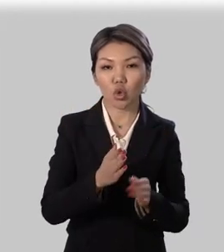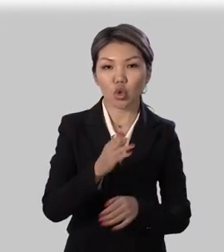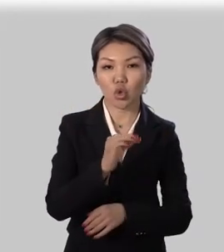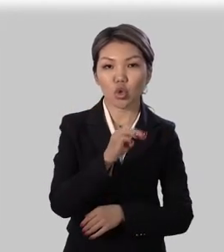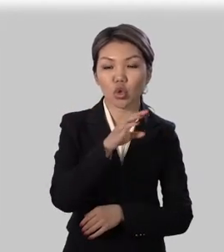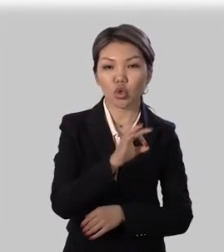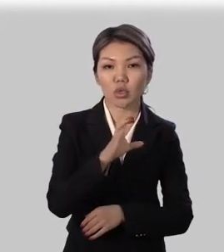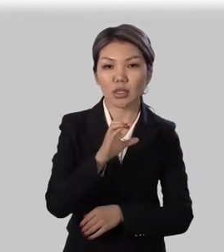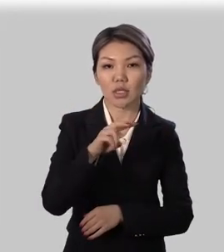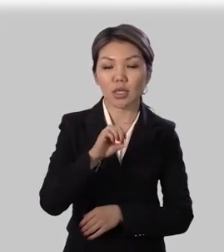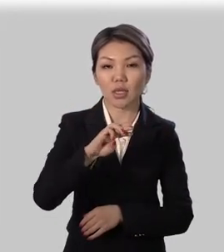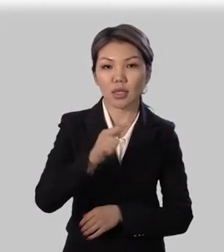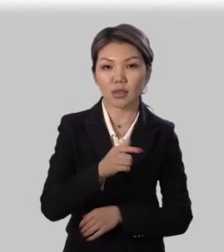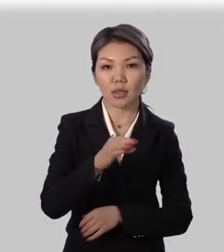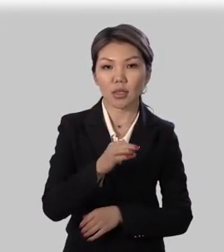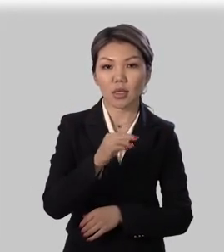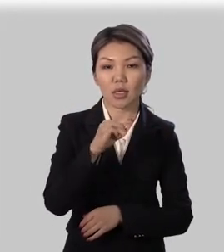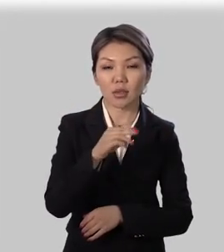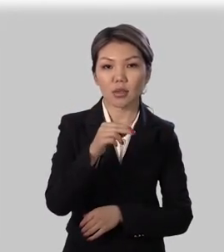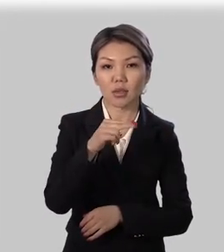сделать отдохнуть